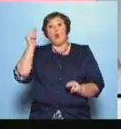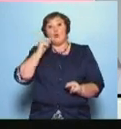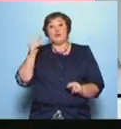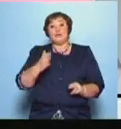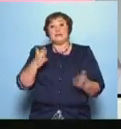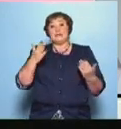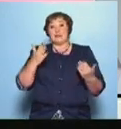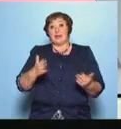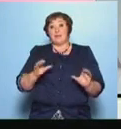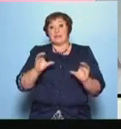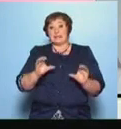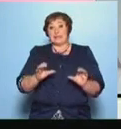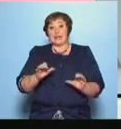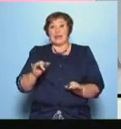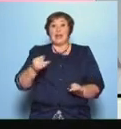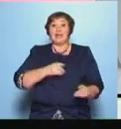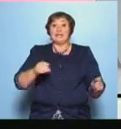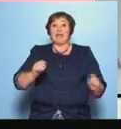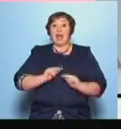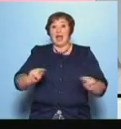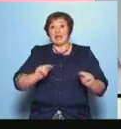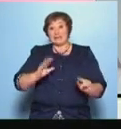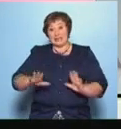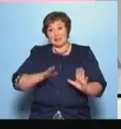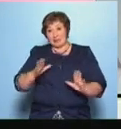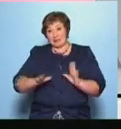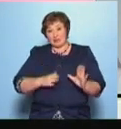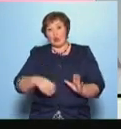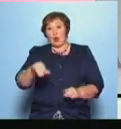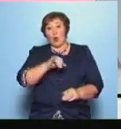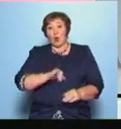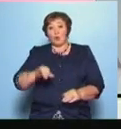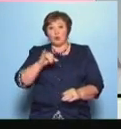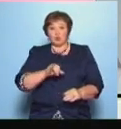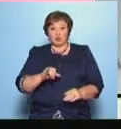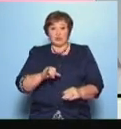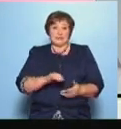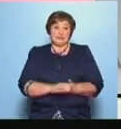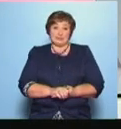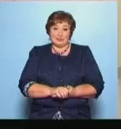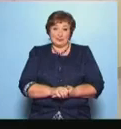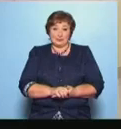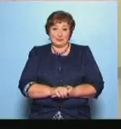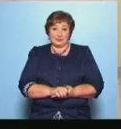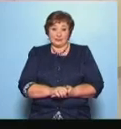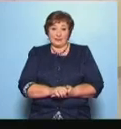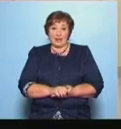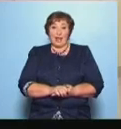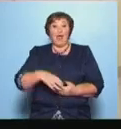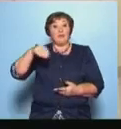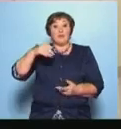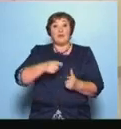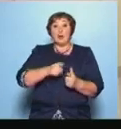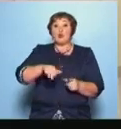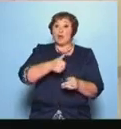тренера. Много ли таких студентов почтенного возраста в столице Удмуртии, выяснил Роман Вагинов. В перерывах между